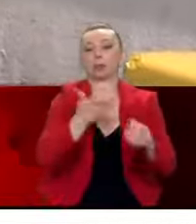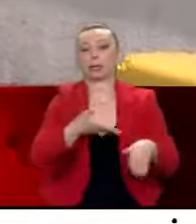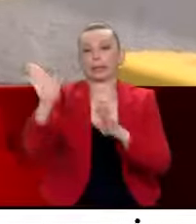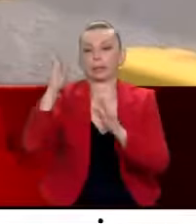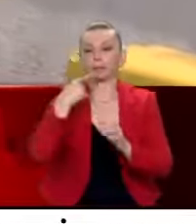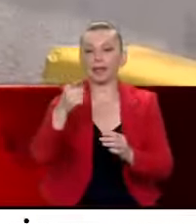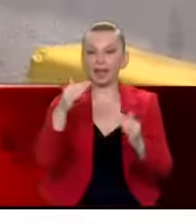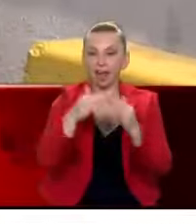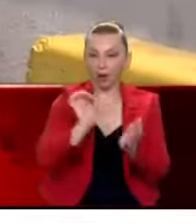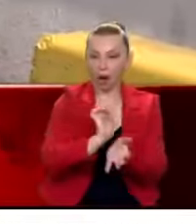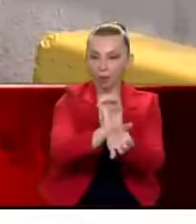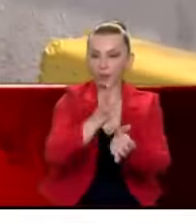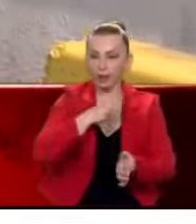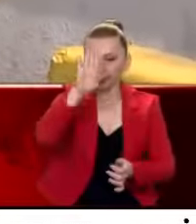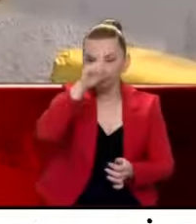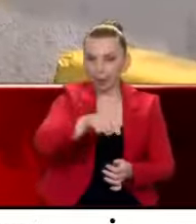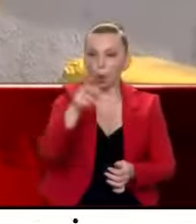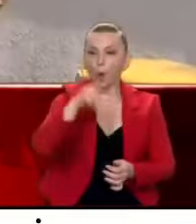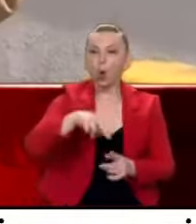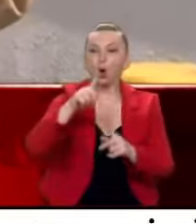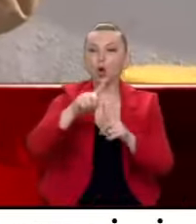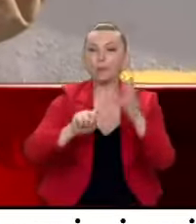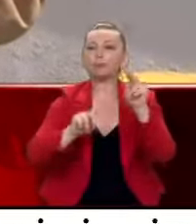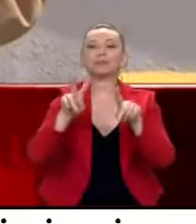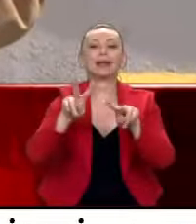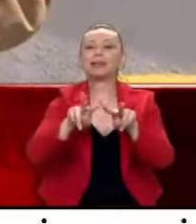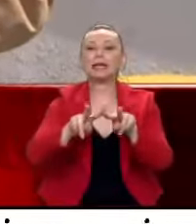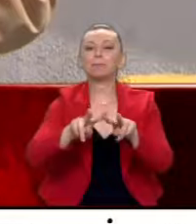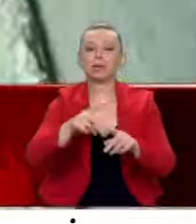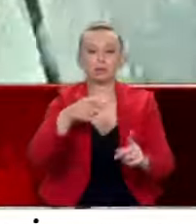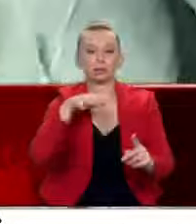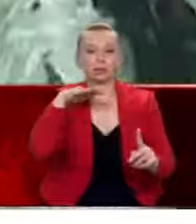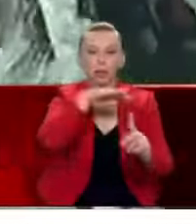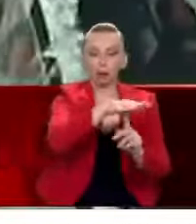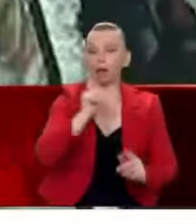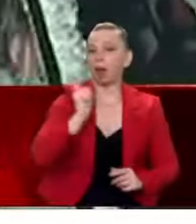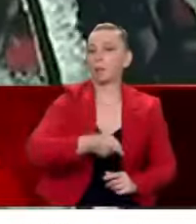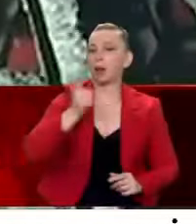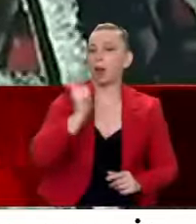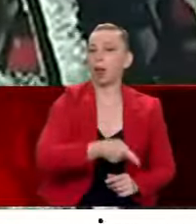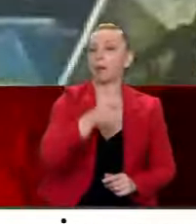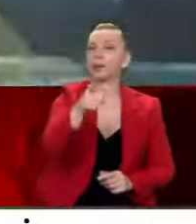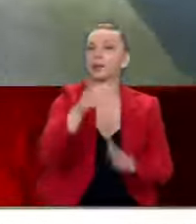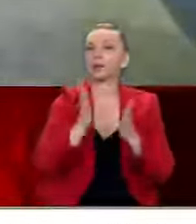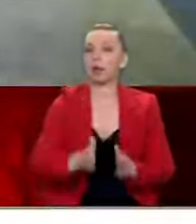ev hapsindeyken de İstanbul'daki ölüm timlerine saldırı emri vermeye devam ediyordu.